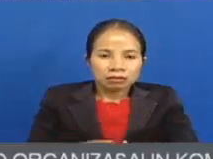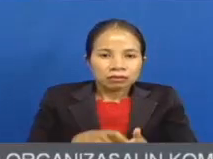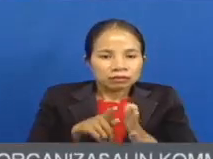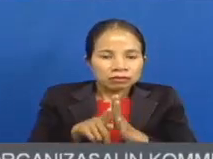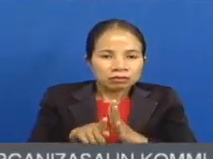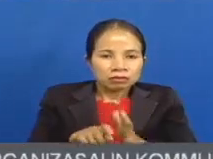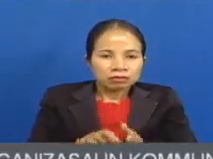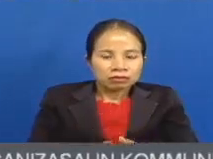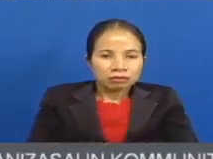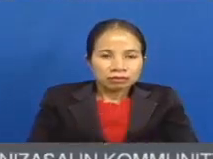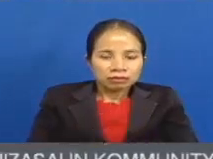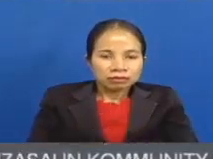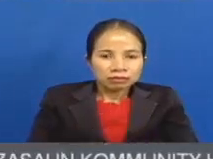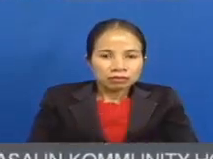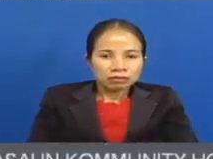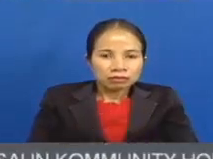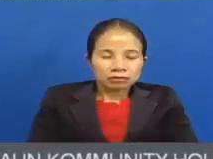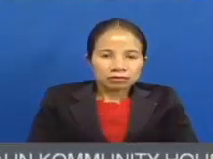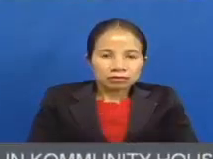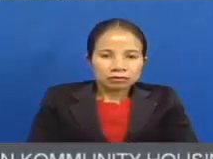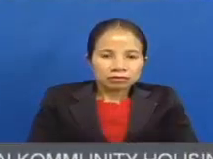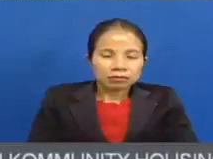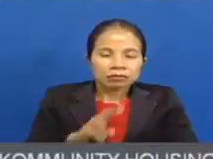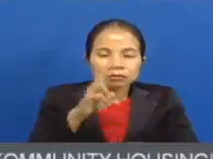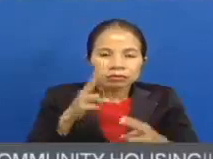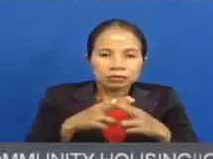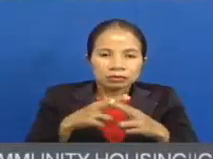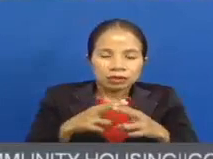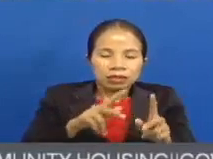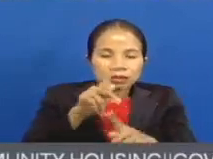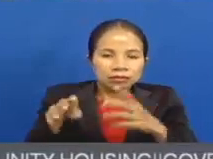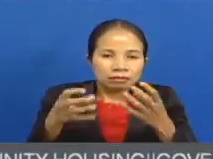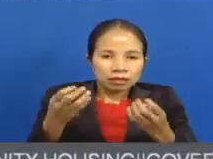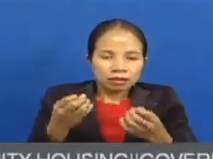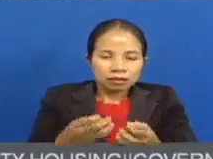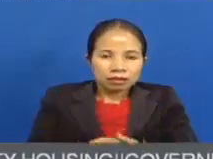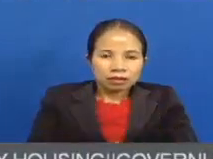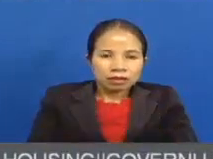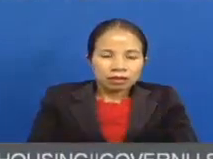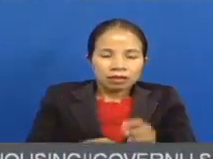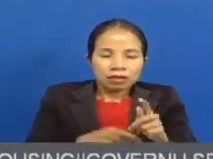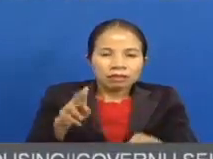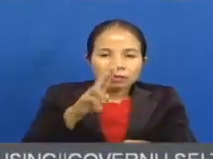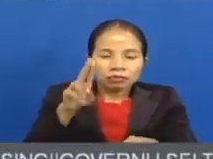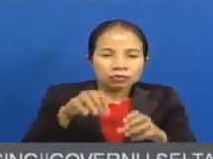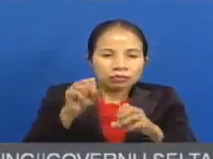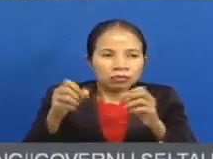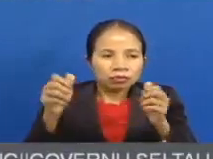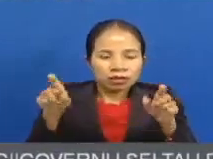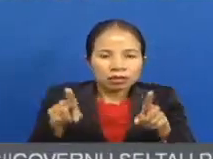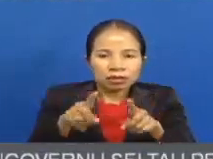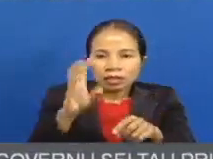liu sur lur tudik emak barak emak motor ne 60